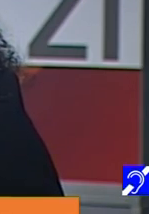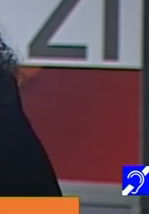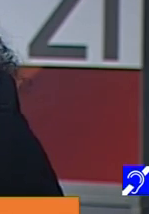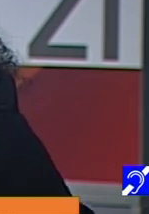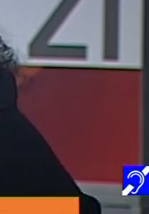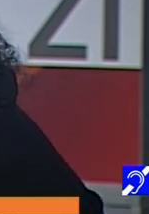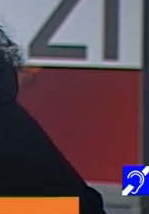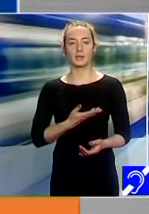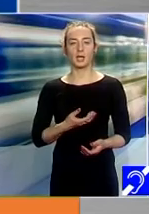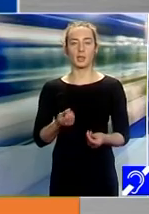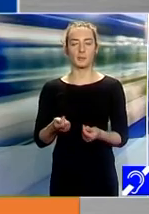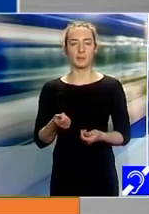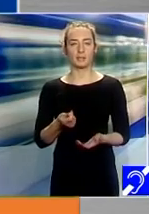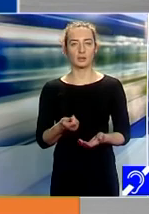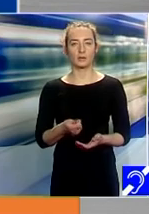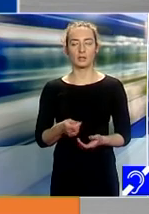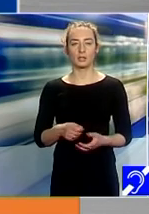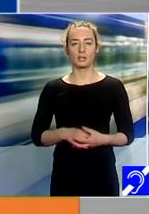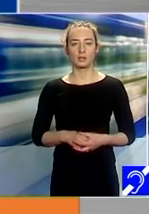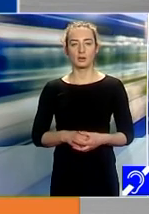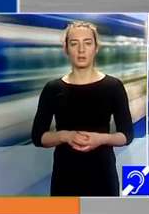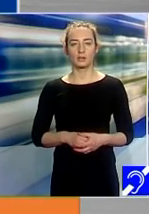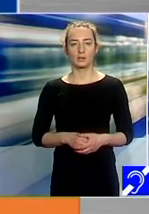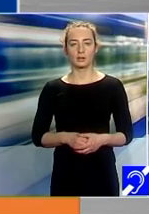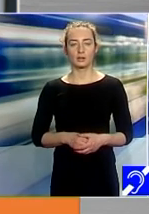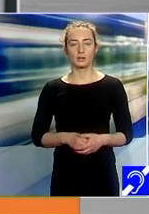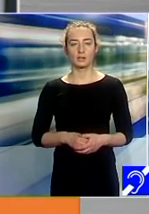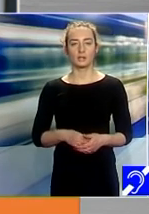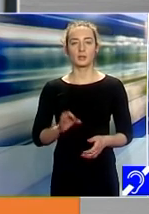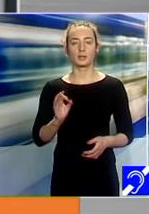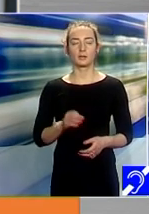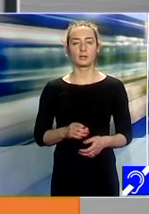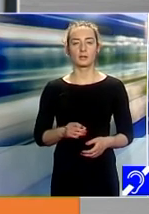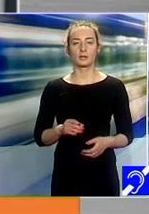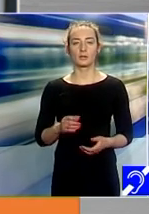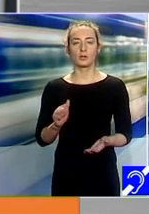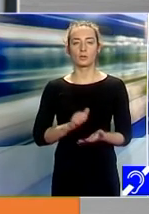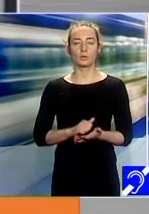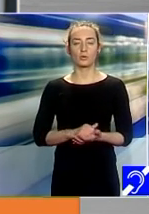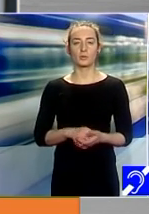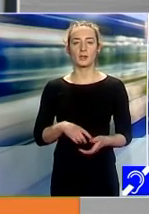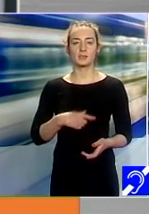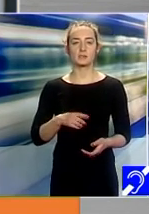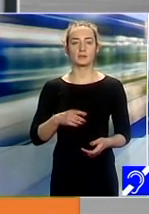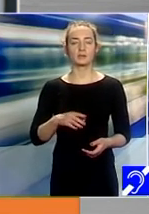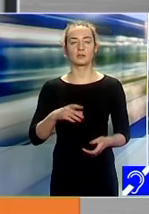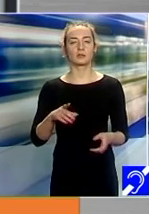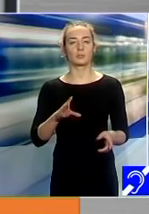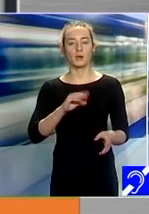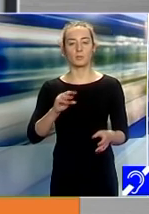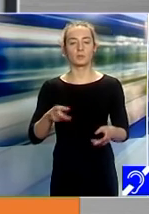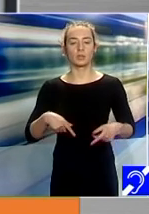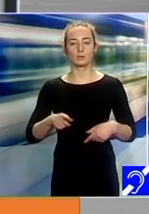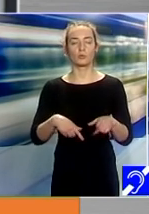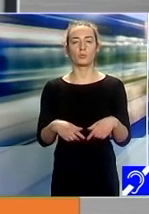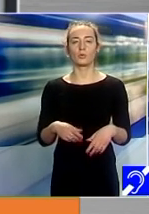primirea indemnizației. Evident că așa. Acele documente presupun mai multe drumuri.